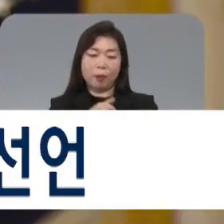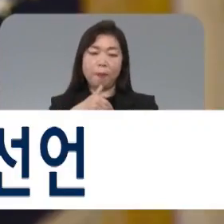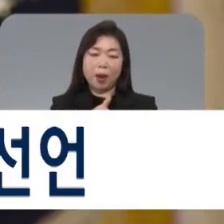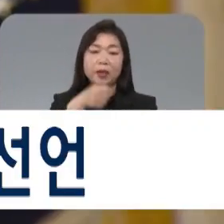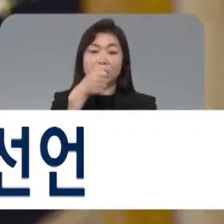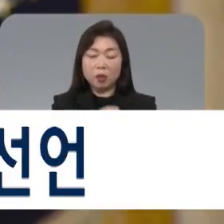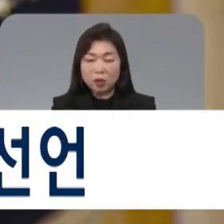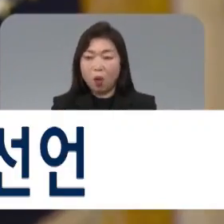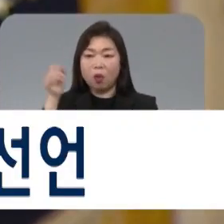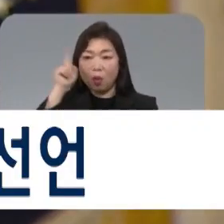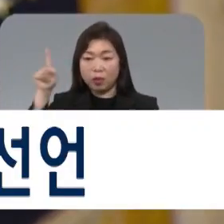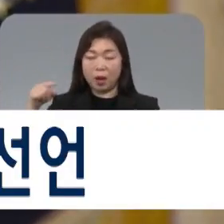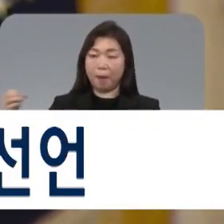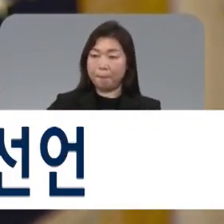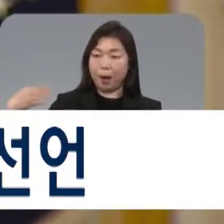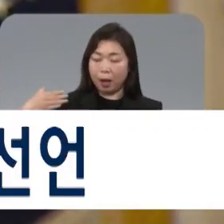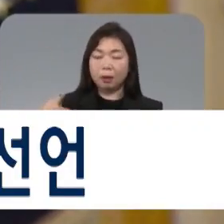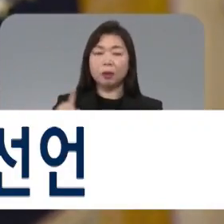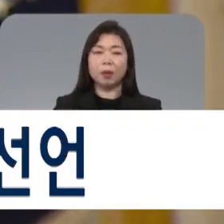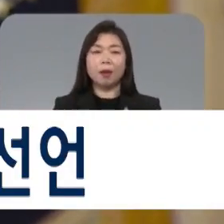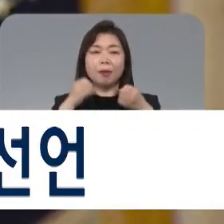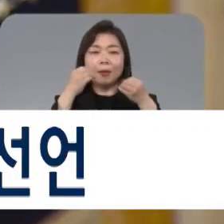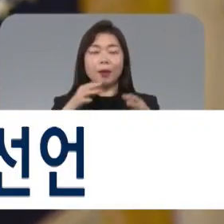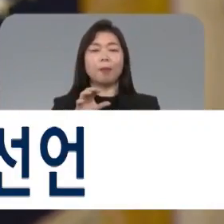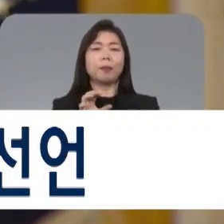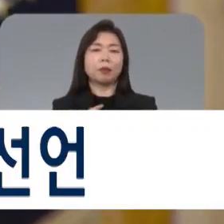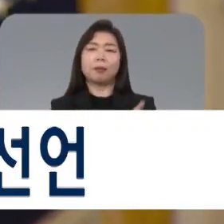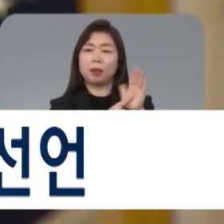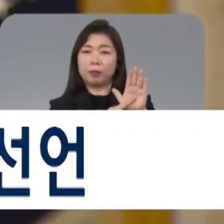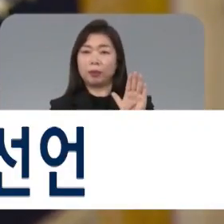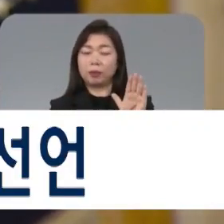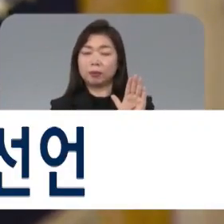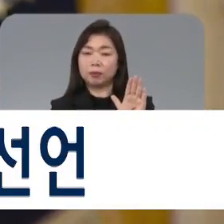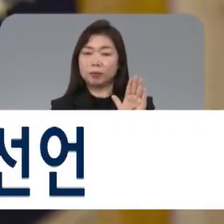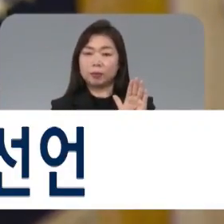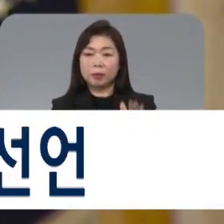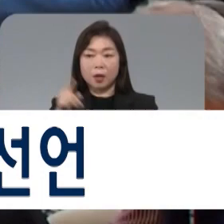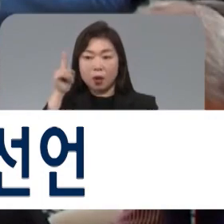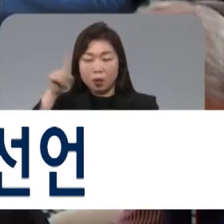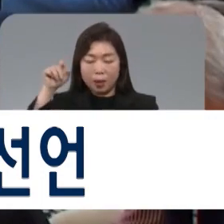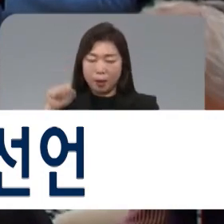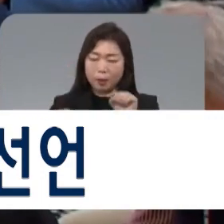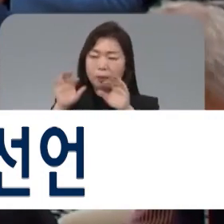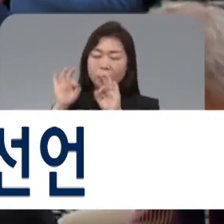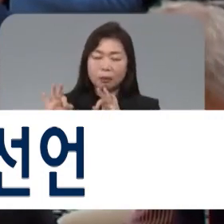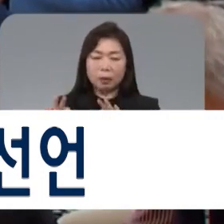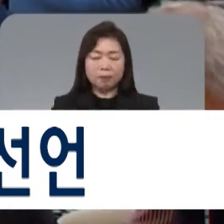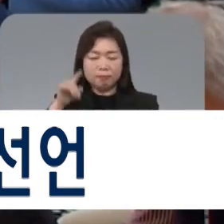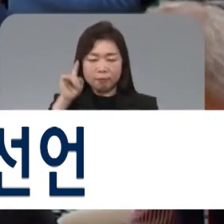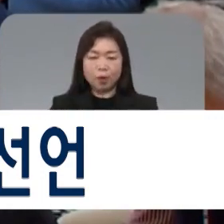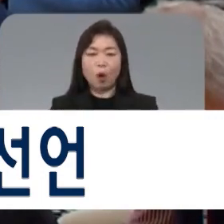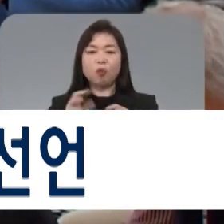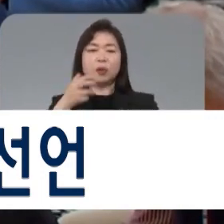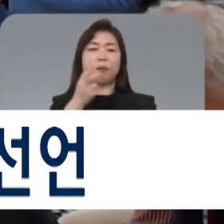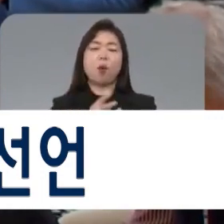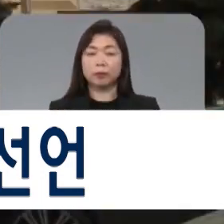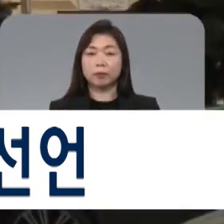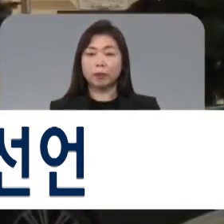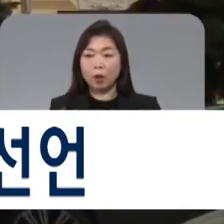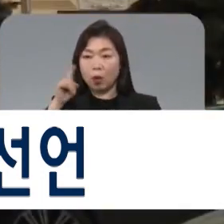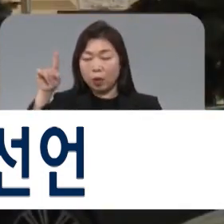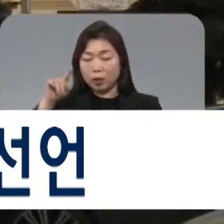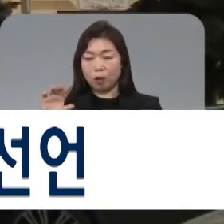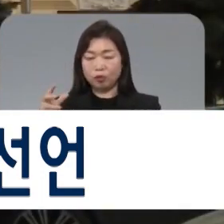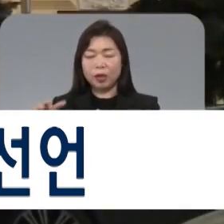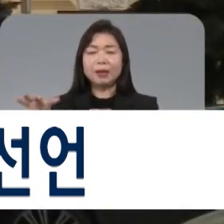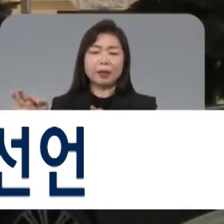이런 가운데 바이든 대통령은 러시아가 이미 우크라이나 공격을 시작했다고 본다며 강력한 금융 제재를 발표했습니다.